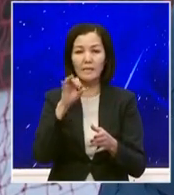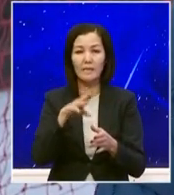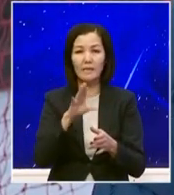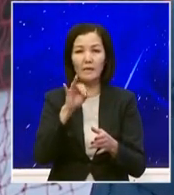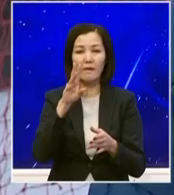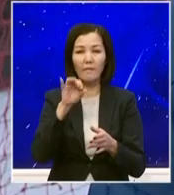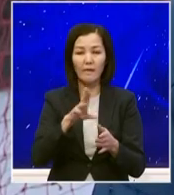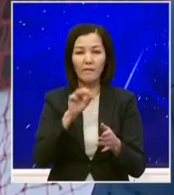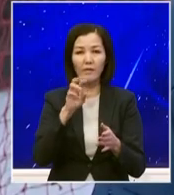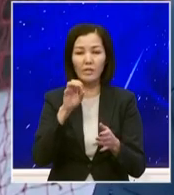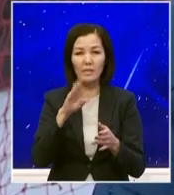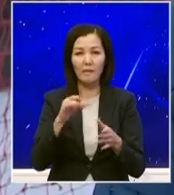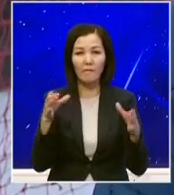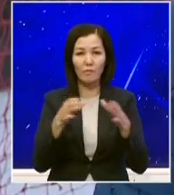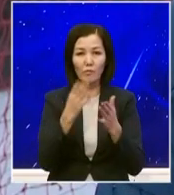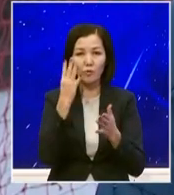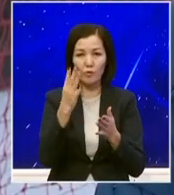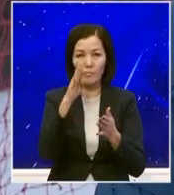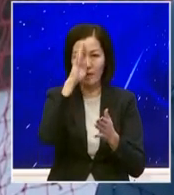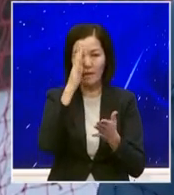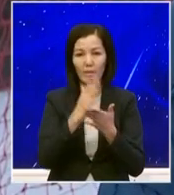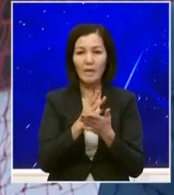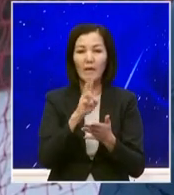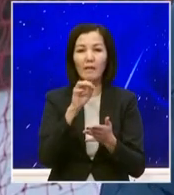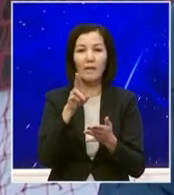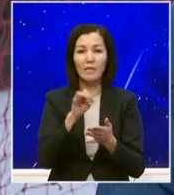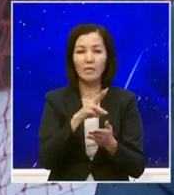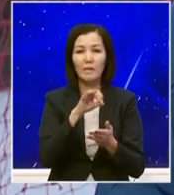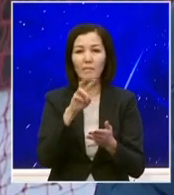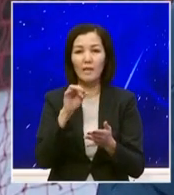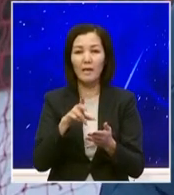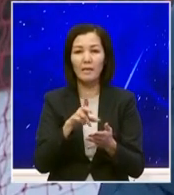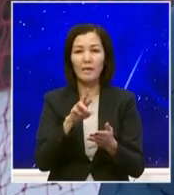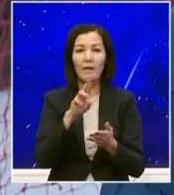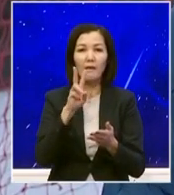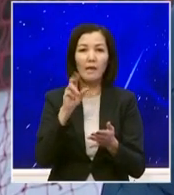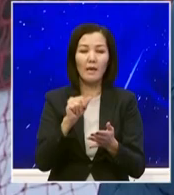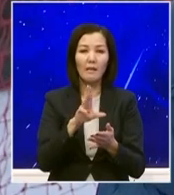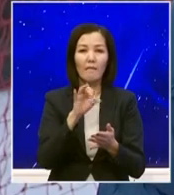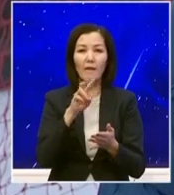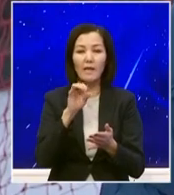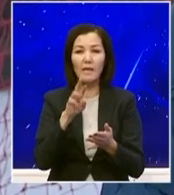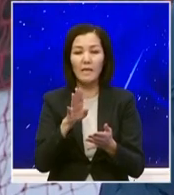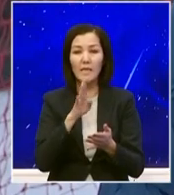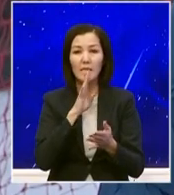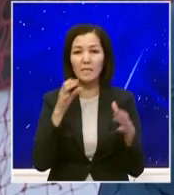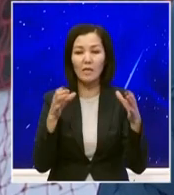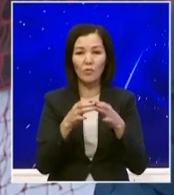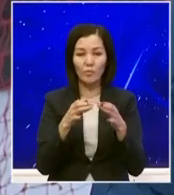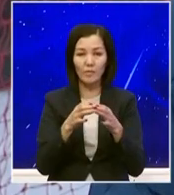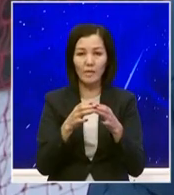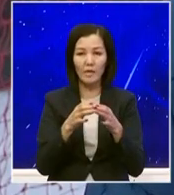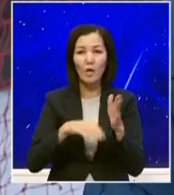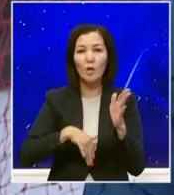және Вячеслав Васильев жасақтап отыр. Надежда Пивоварова, Милана Генева, Яна Чупек, Валерия Мироноваалар болса, әйелдер